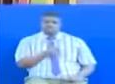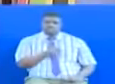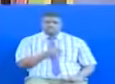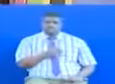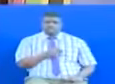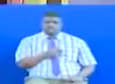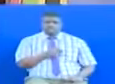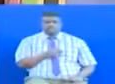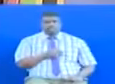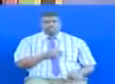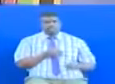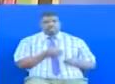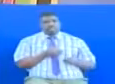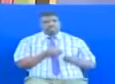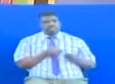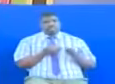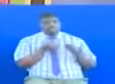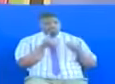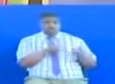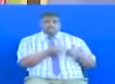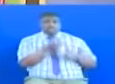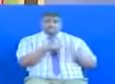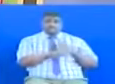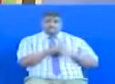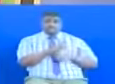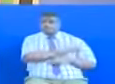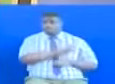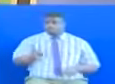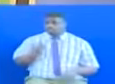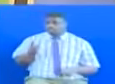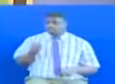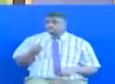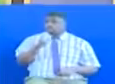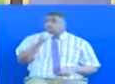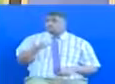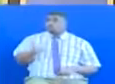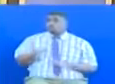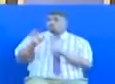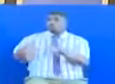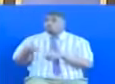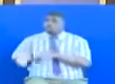hesabu iliyopigwa walitegemea ndani ya these 2 weeks kuna wabunge watakufa huko ndani,